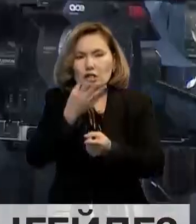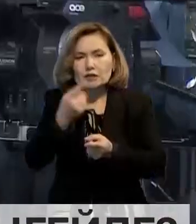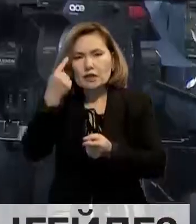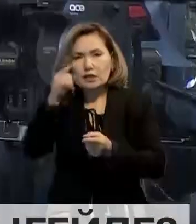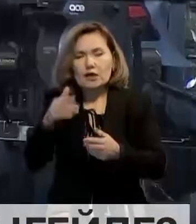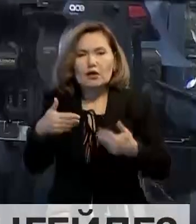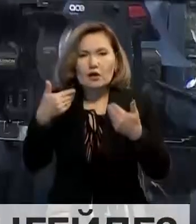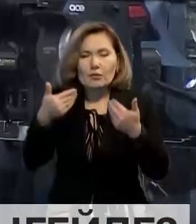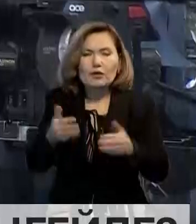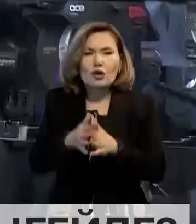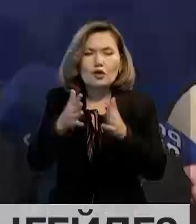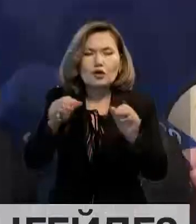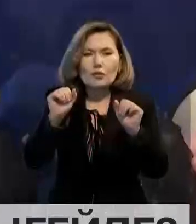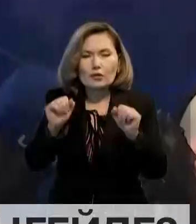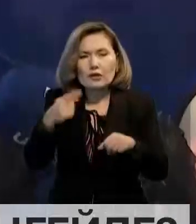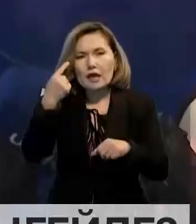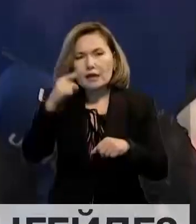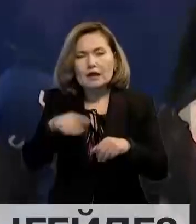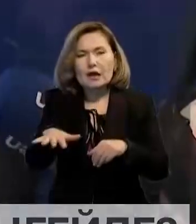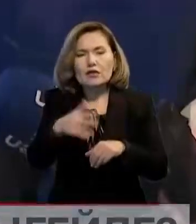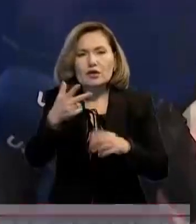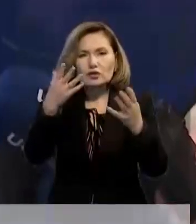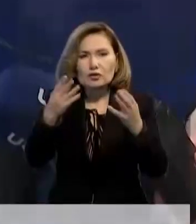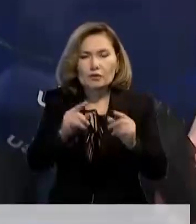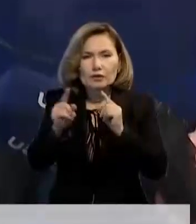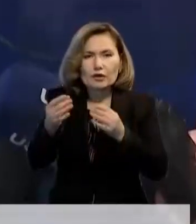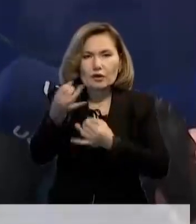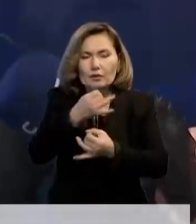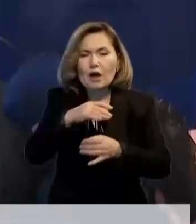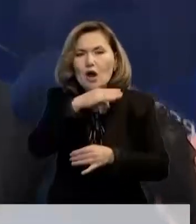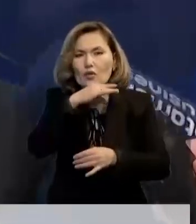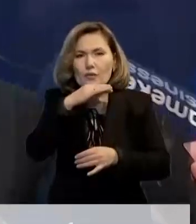бұл мүмкіндіктер алаңы, идеялар алаңы осы үш күн бойынша көптеген